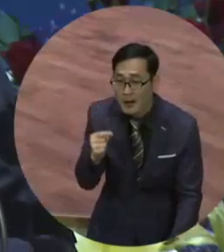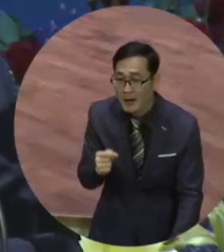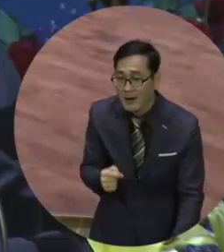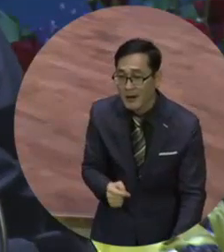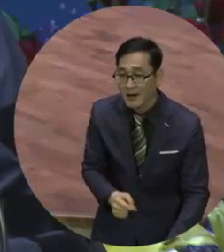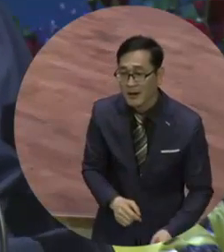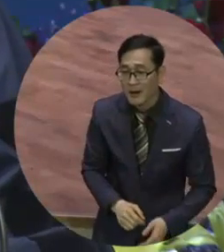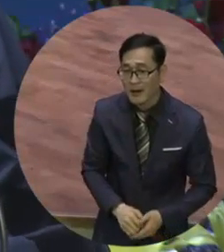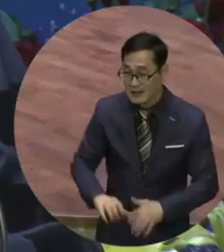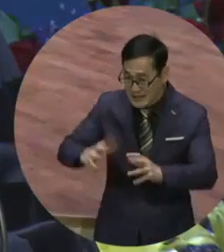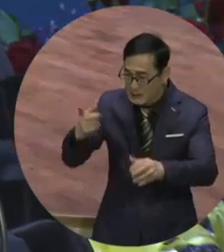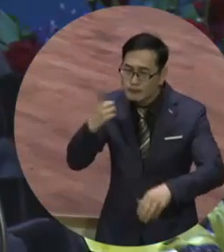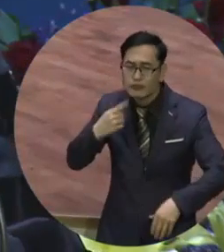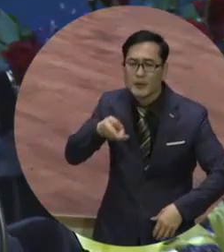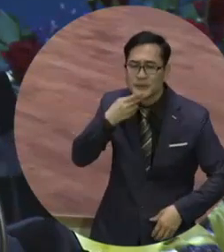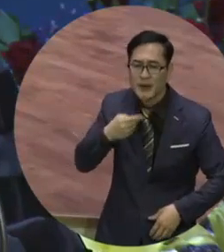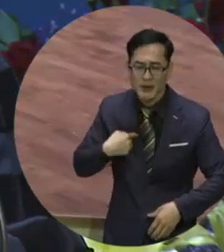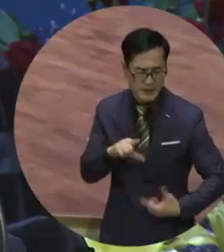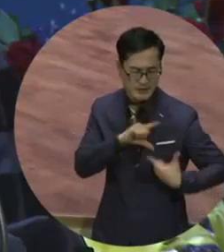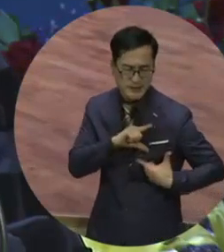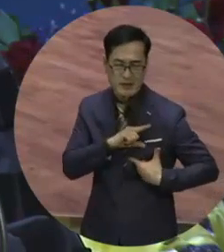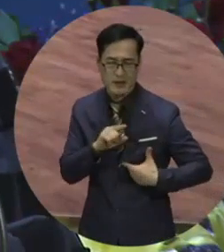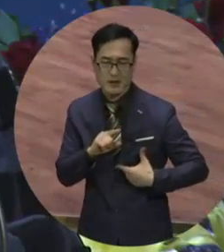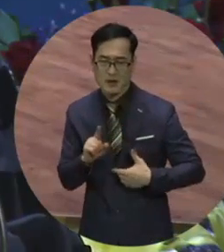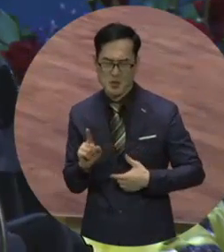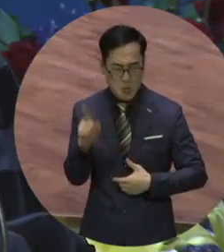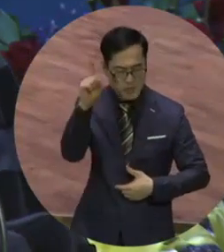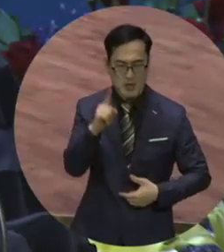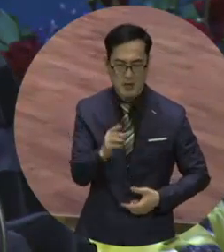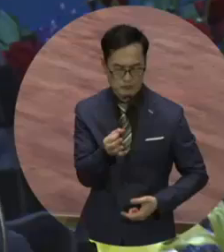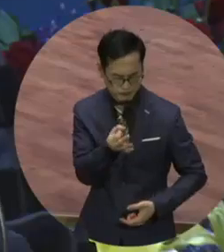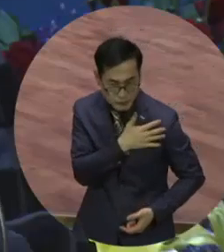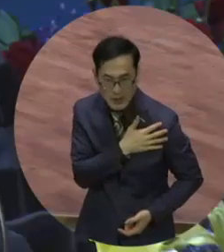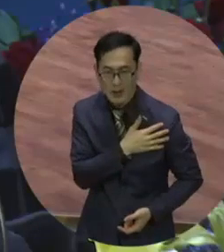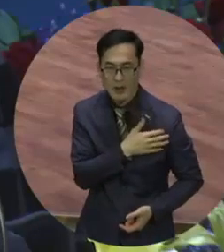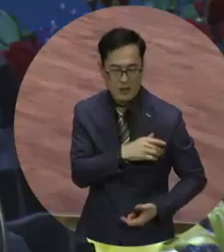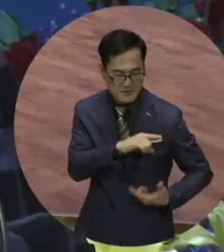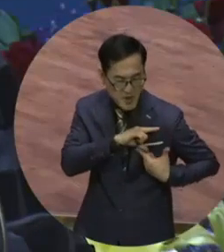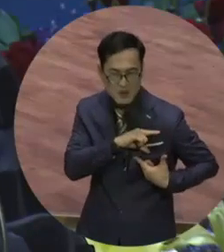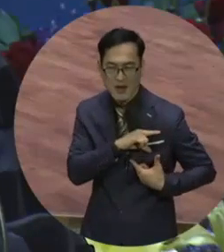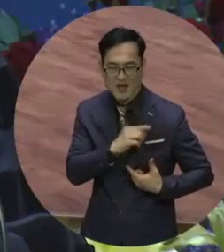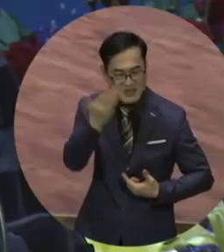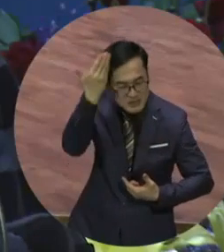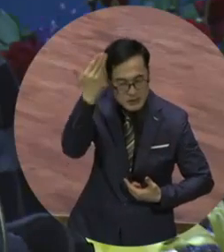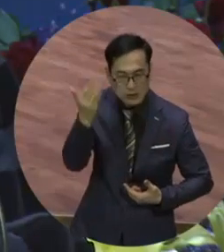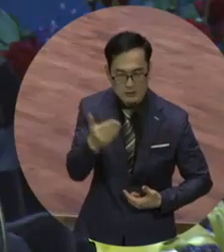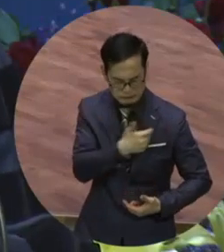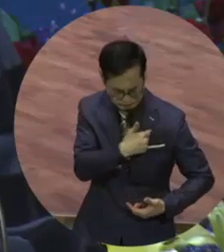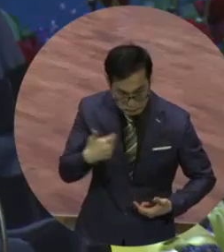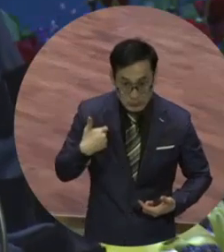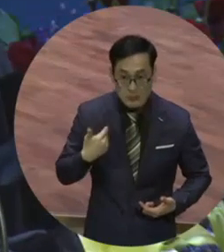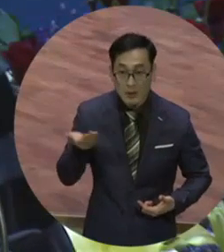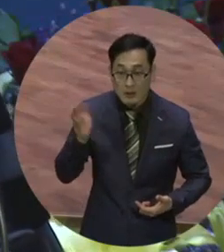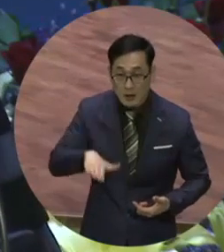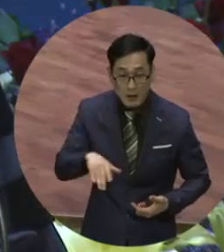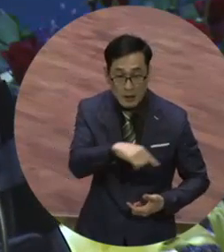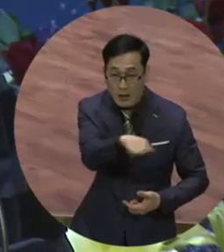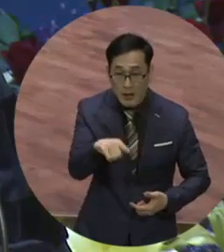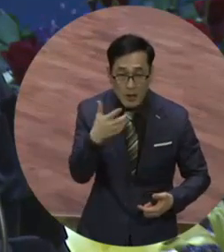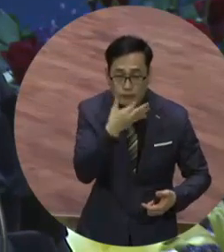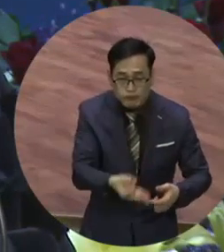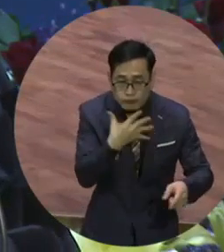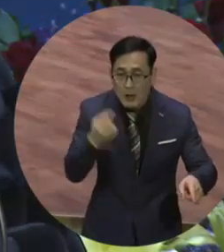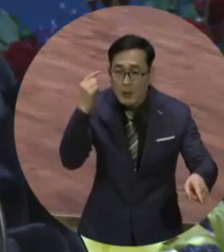세상 부를 것이 없는데 진노 아래 있는 하나님의 진노 아래 있는